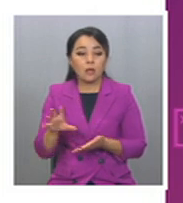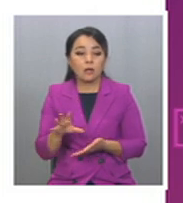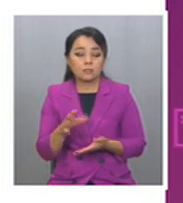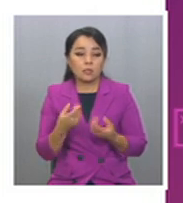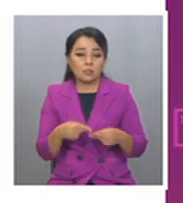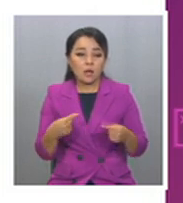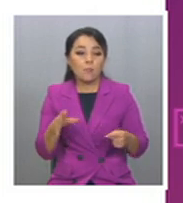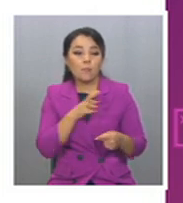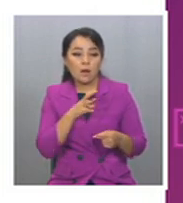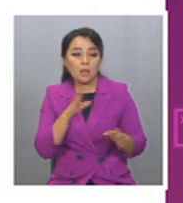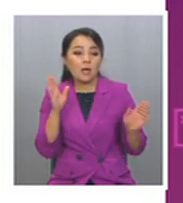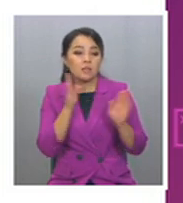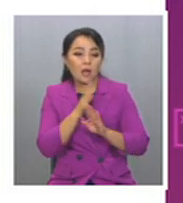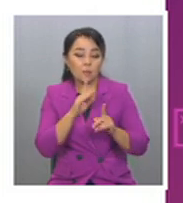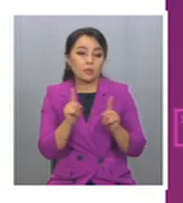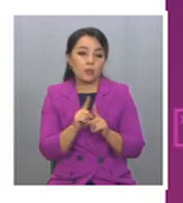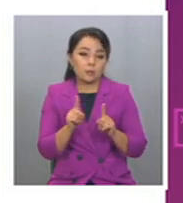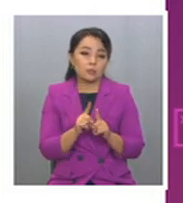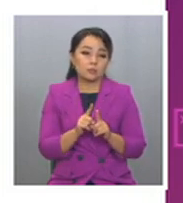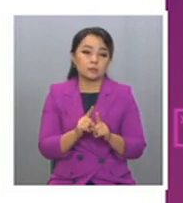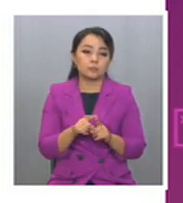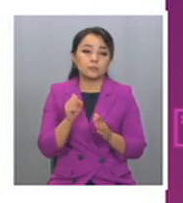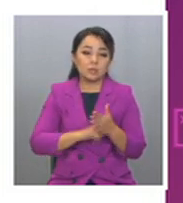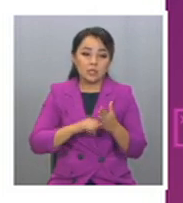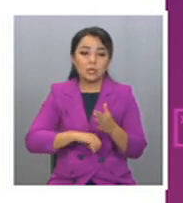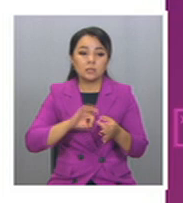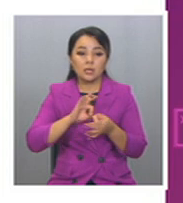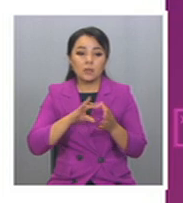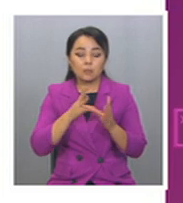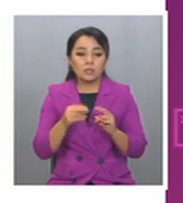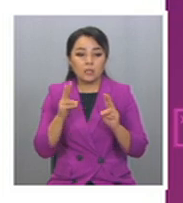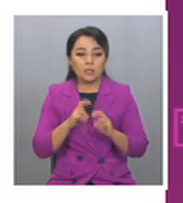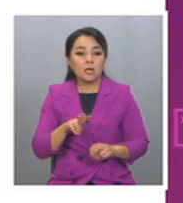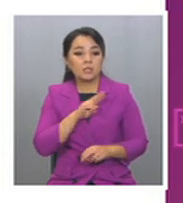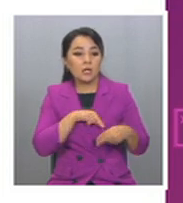ұлттың байлығының табиғаты және себептерін зерттеу еңбегінде